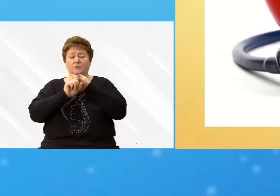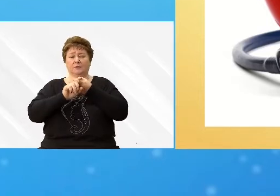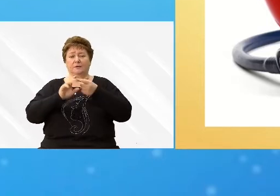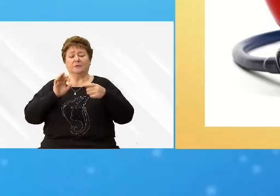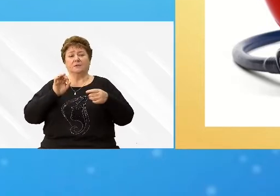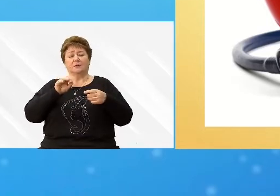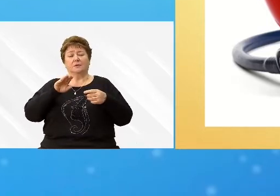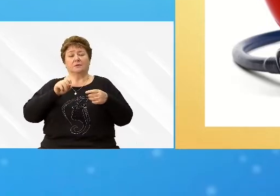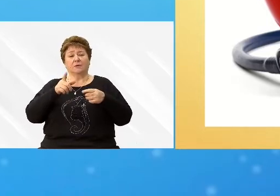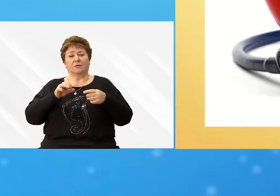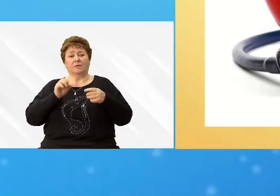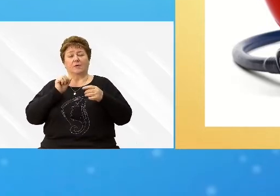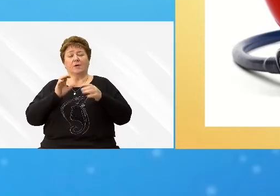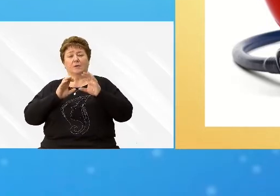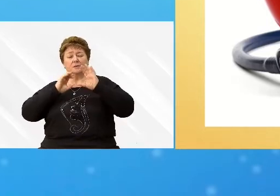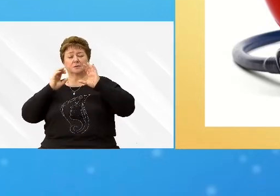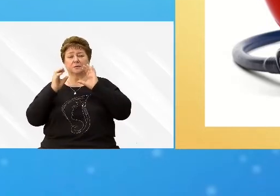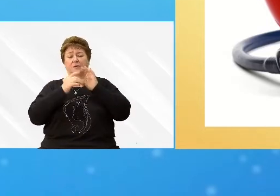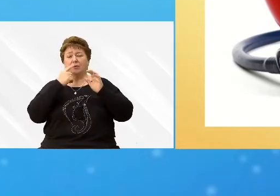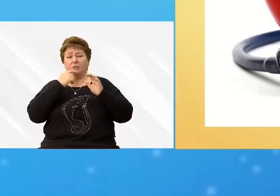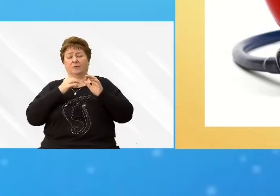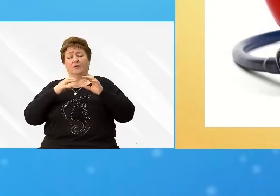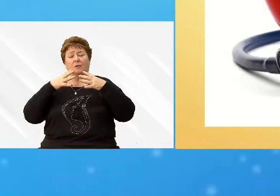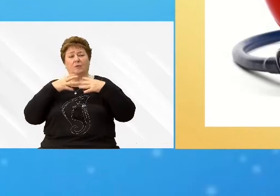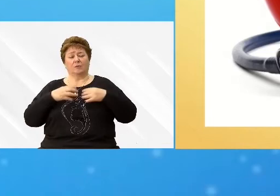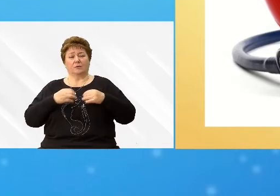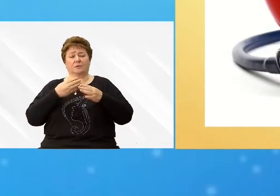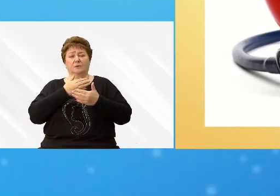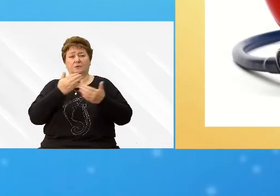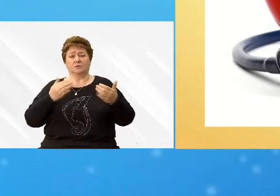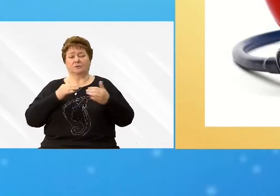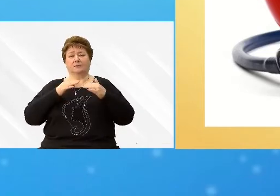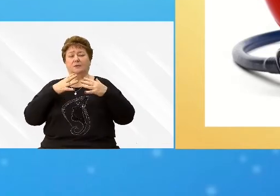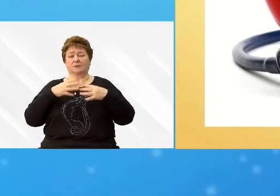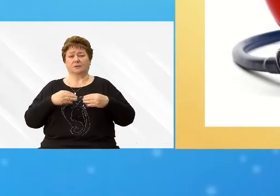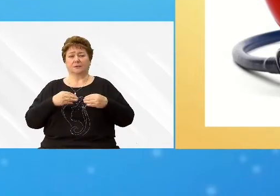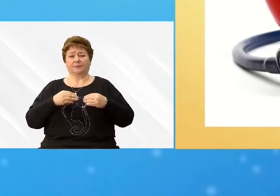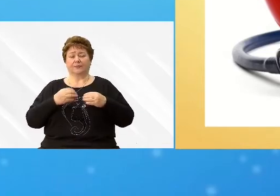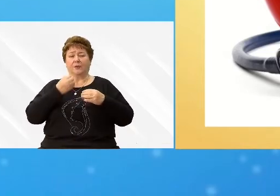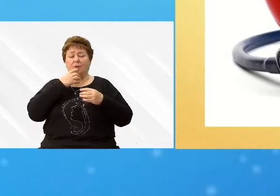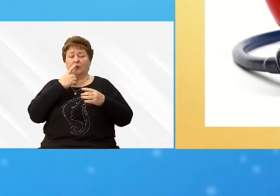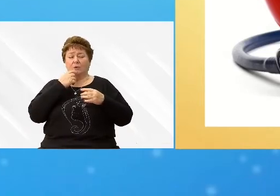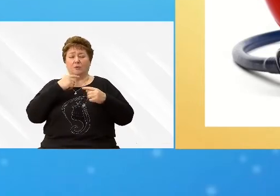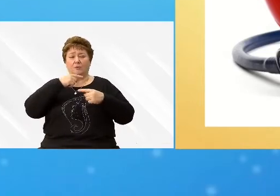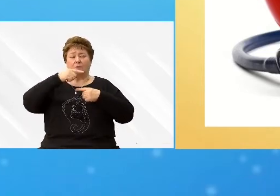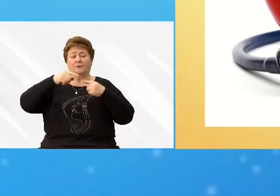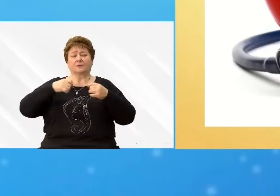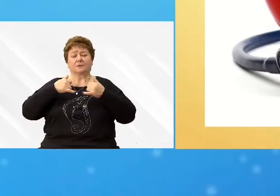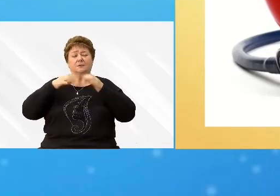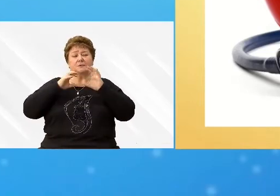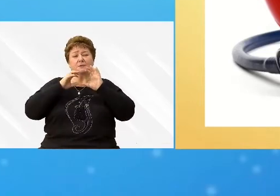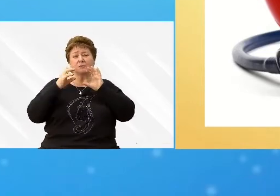того как снабжаются кровью органы нашего тела хорошее кровоснабжение органов